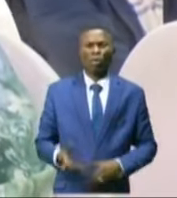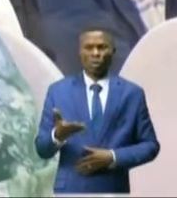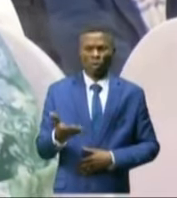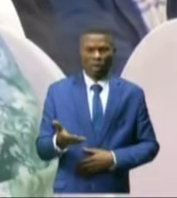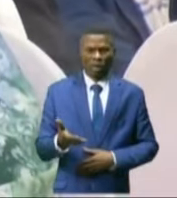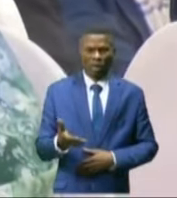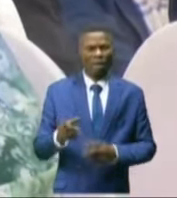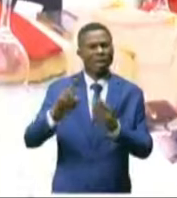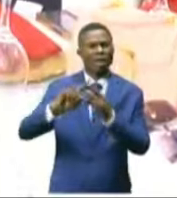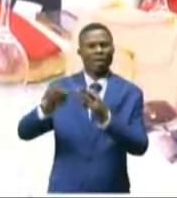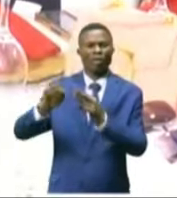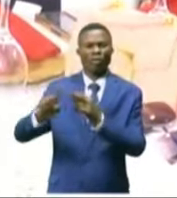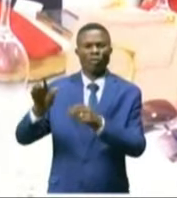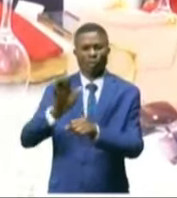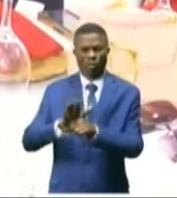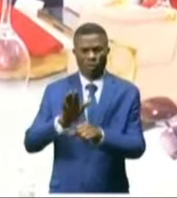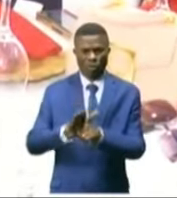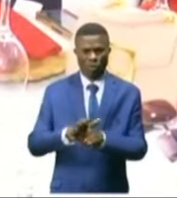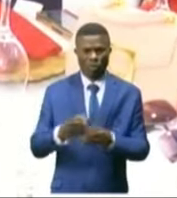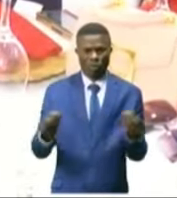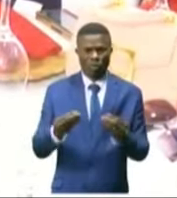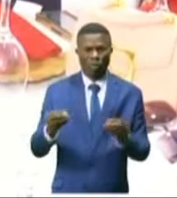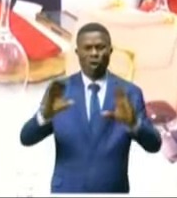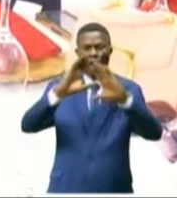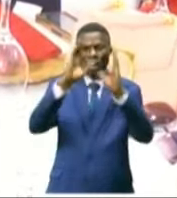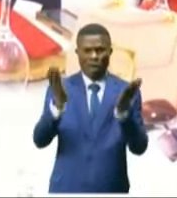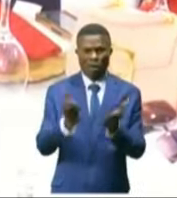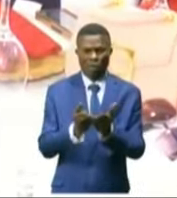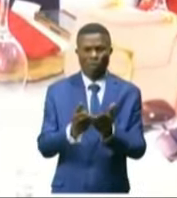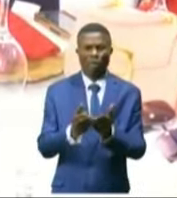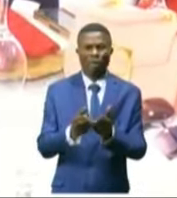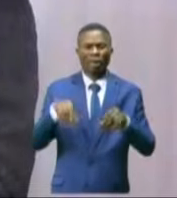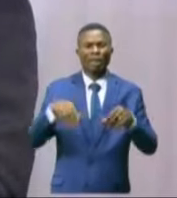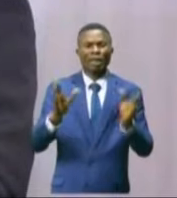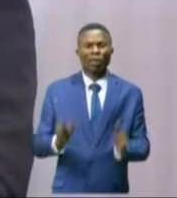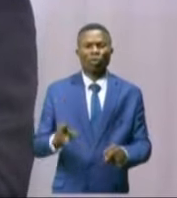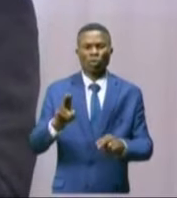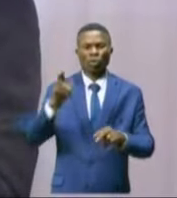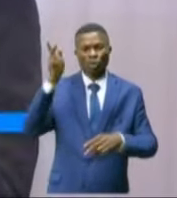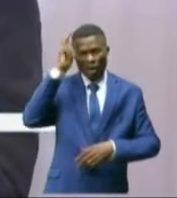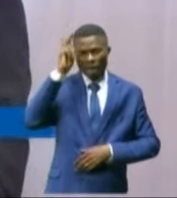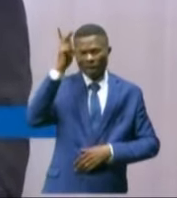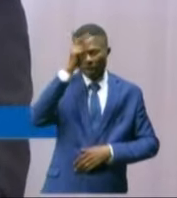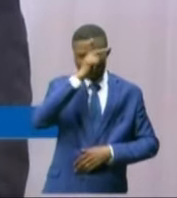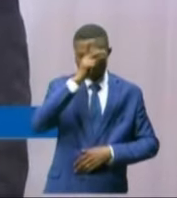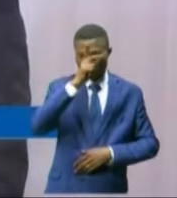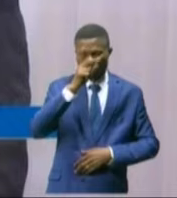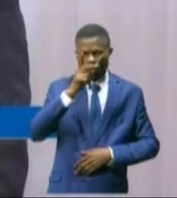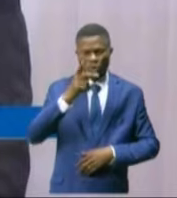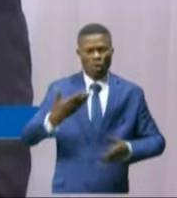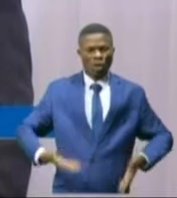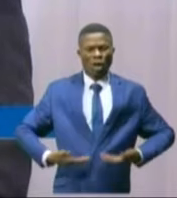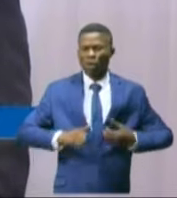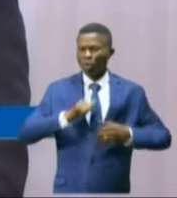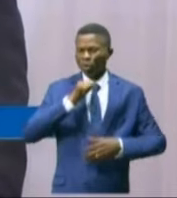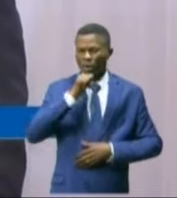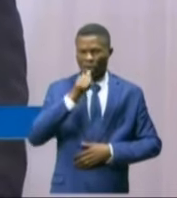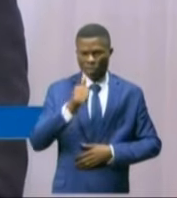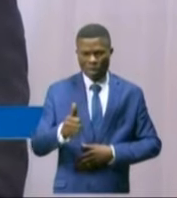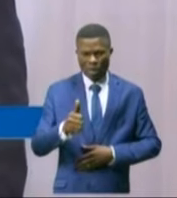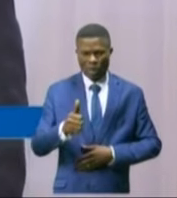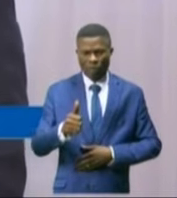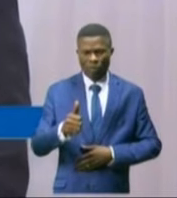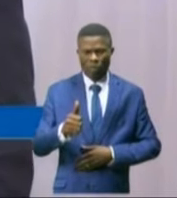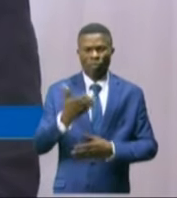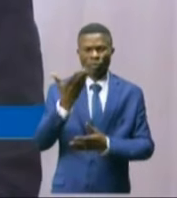silencieuses sans que la communauté katangaise les dénonce ici publiquement. Nous pensons aussi à tous